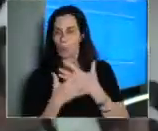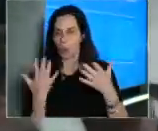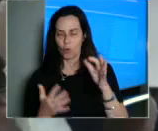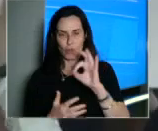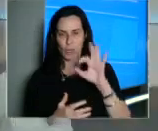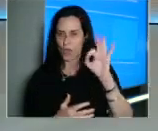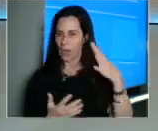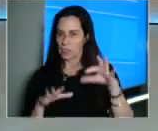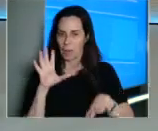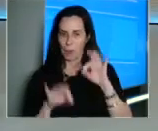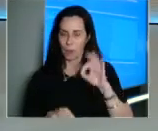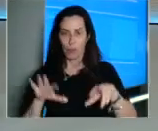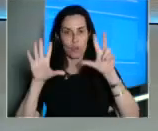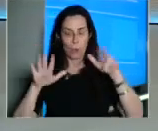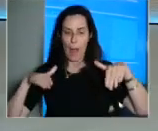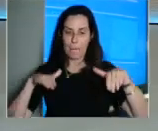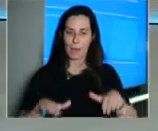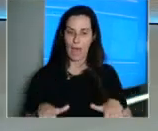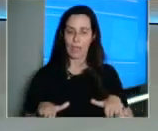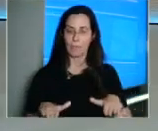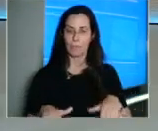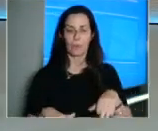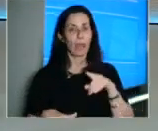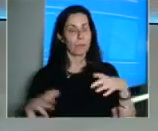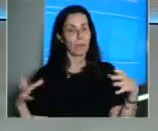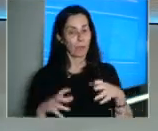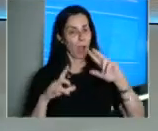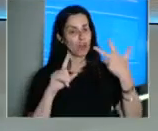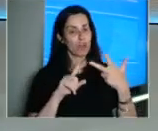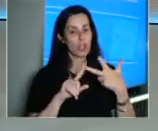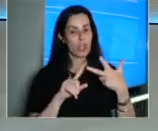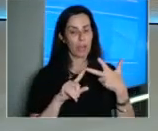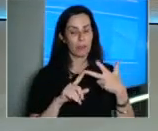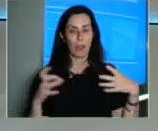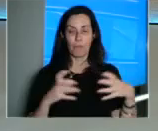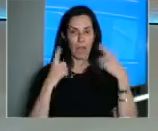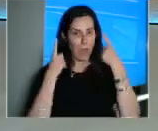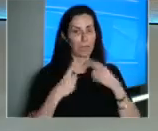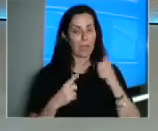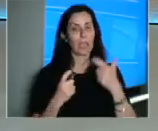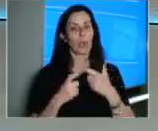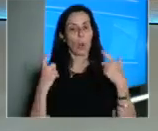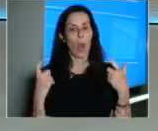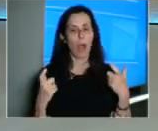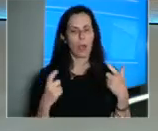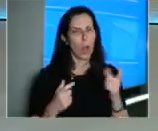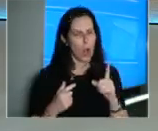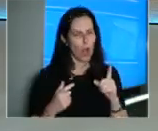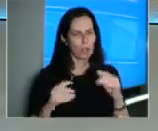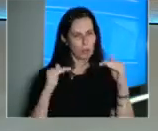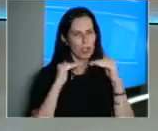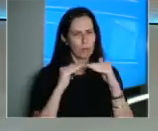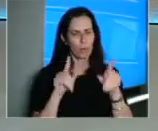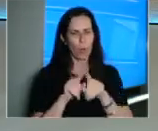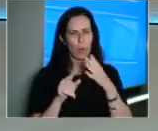שלכם בבחירות האחרונות, 8 מושבים בכנסת, אתם המפלגה השלישית בגודלה והמפלגה החרדית הגדולה. לא, בעצם אתם בשוויון